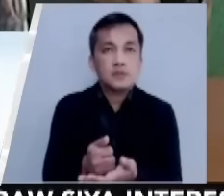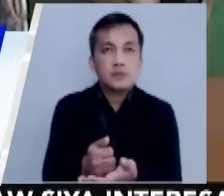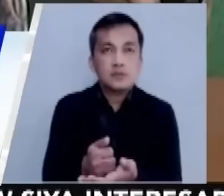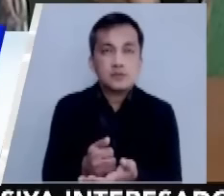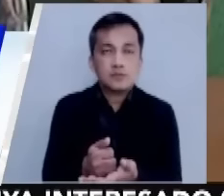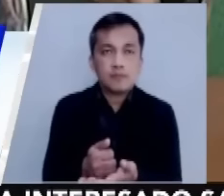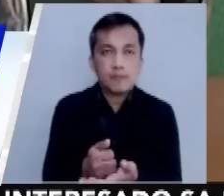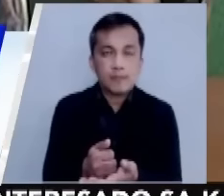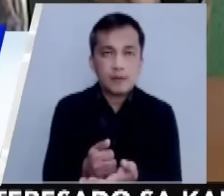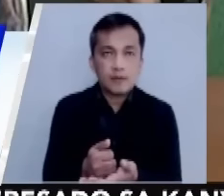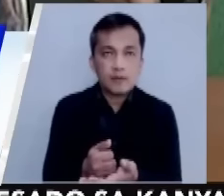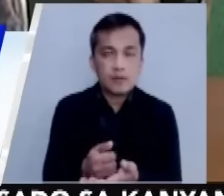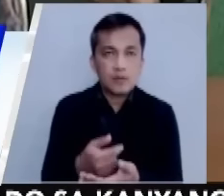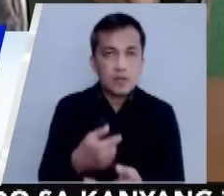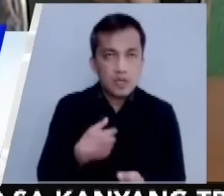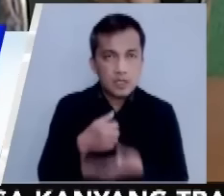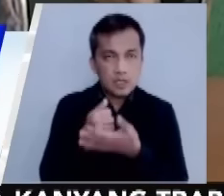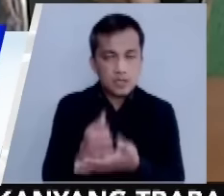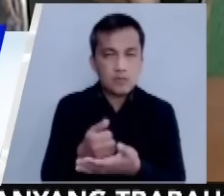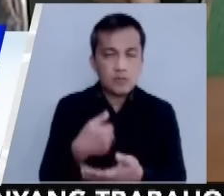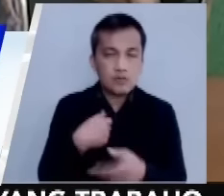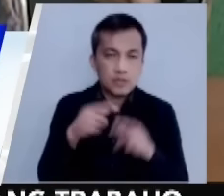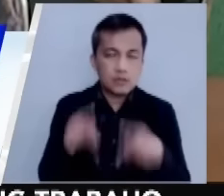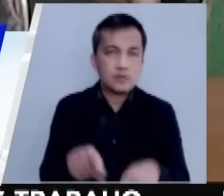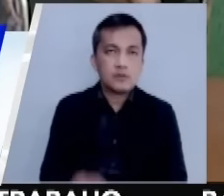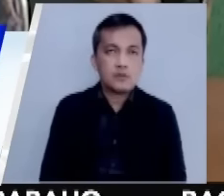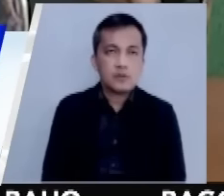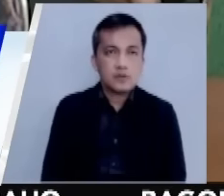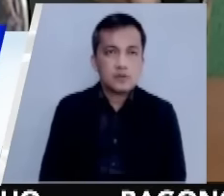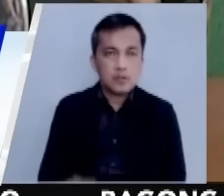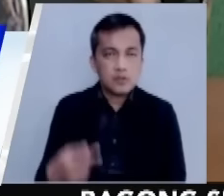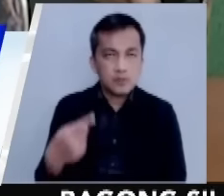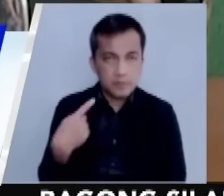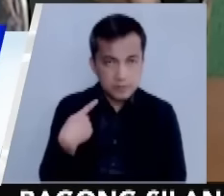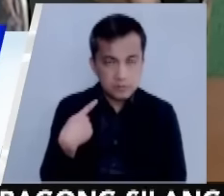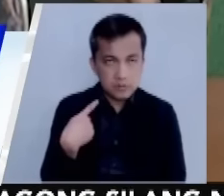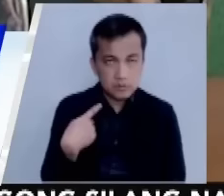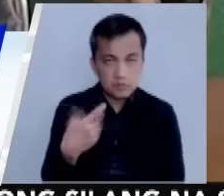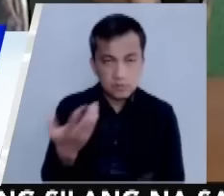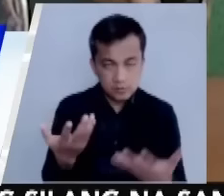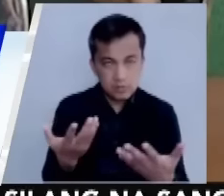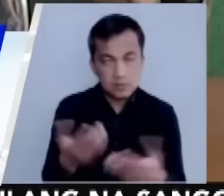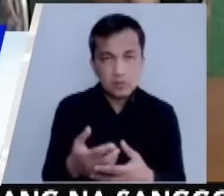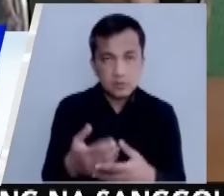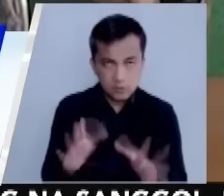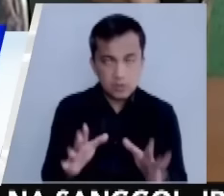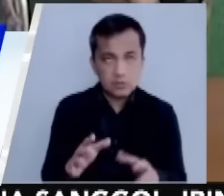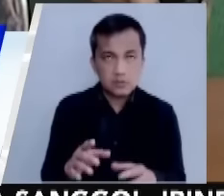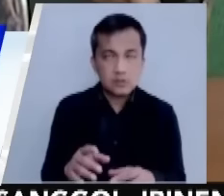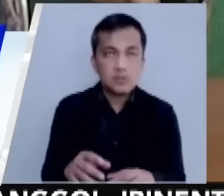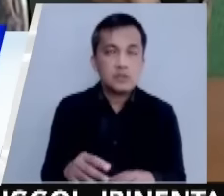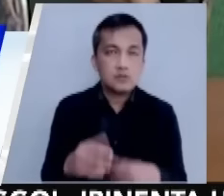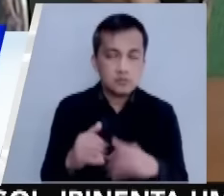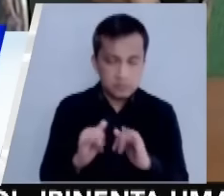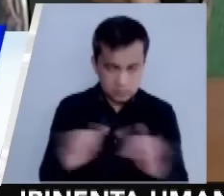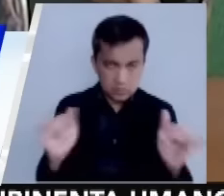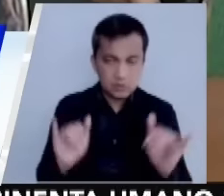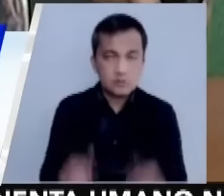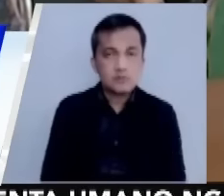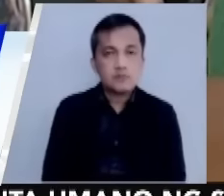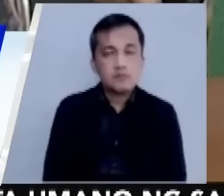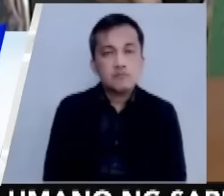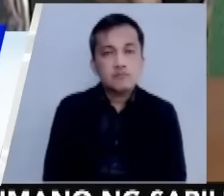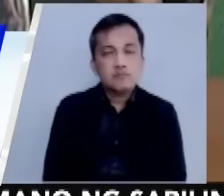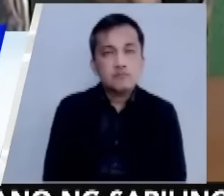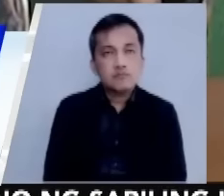tao, helpful akong tao. Kung mayroon man po, yun lang po. Pero sa mga